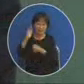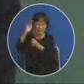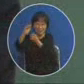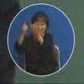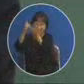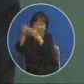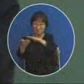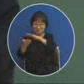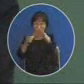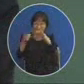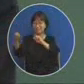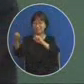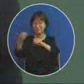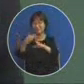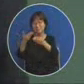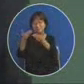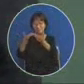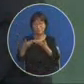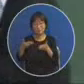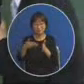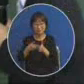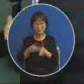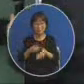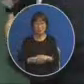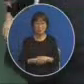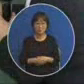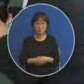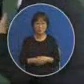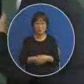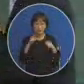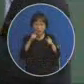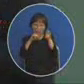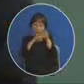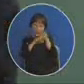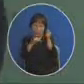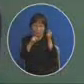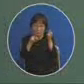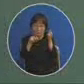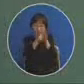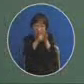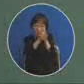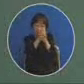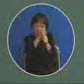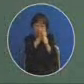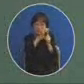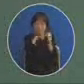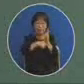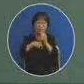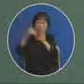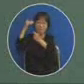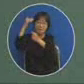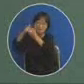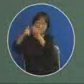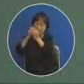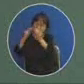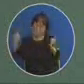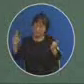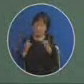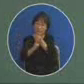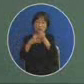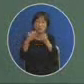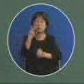is simple. God gives us the answers in advance. 그리고 언약 잡는 순간부터 And from the moment that you hold on to the covenant, these kinds of works will